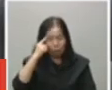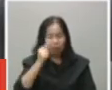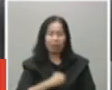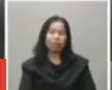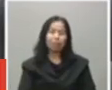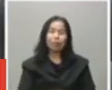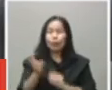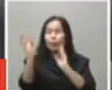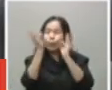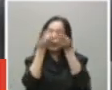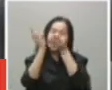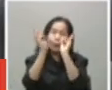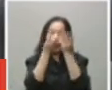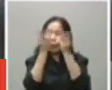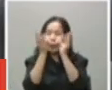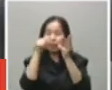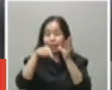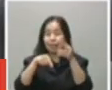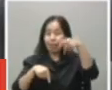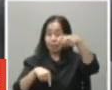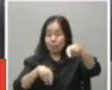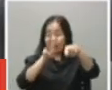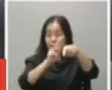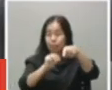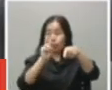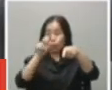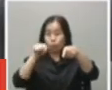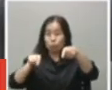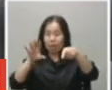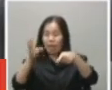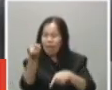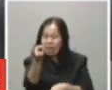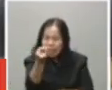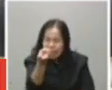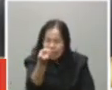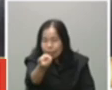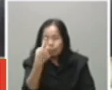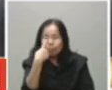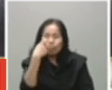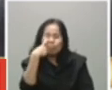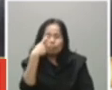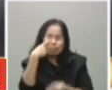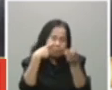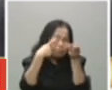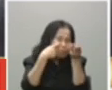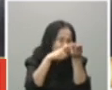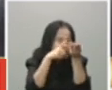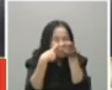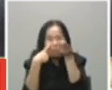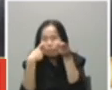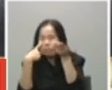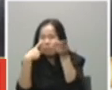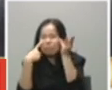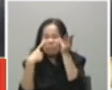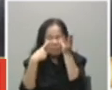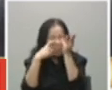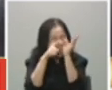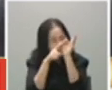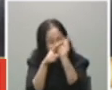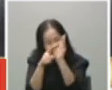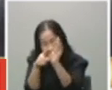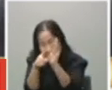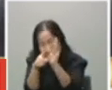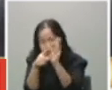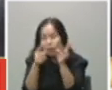พิษ PM 2.5 ทำความเข้าใจท่านประธานมันเล็กนิดเดียวครับเป็นหน่วยไมครอนเนี่ยเส้นผ่าศูนย์กลาง